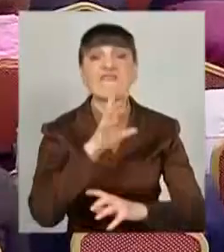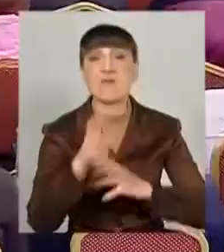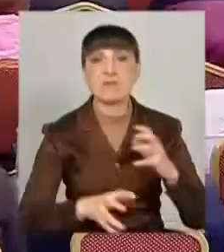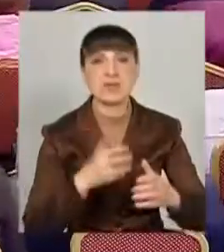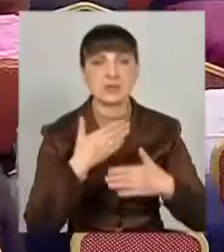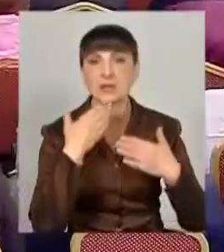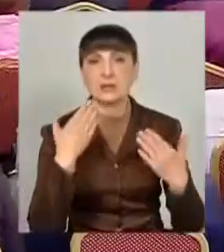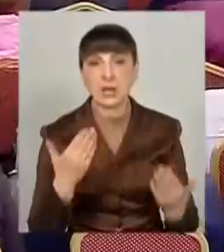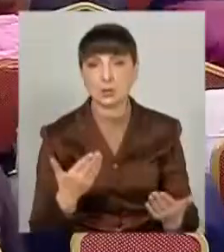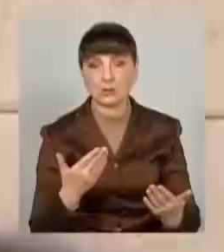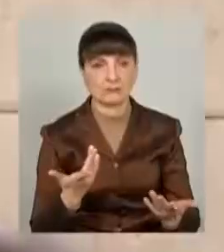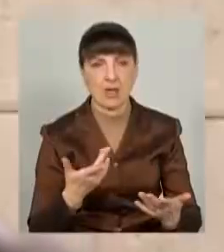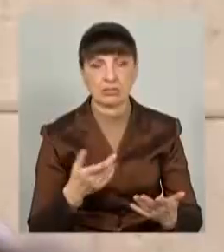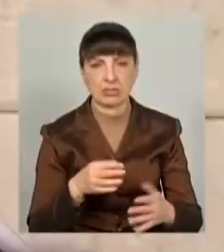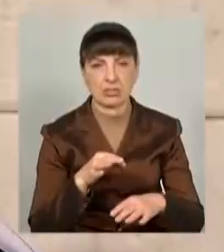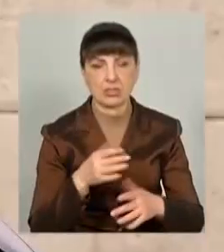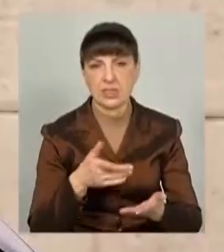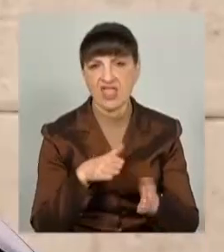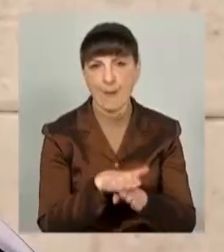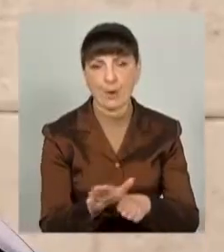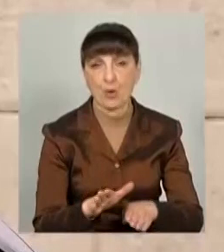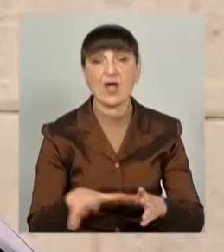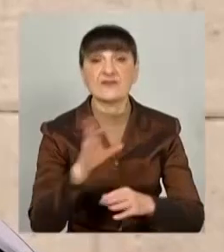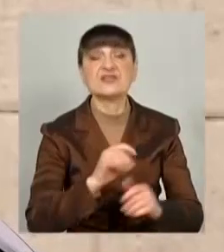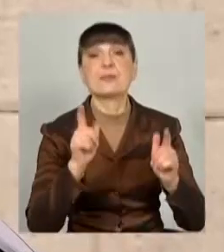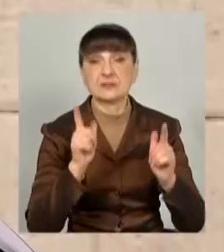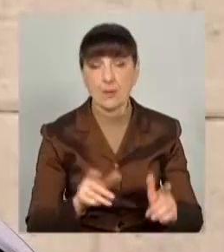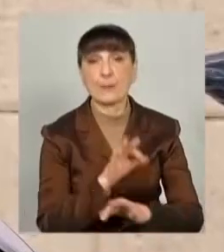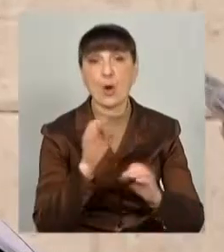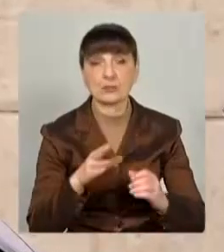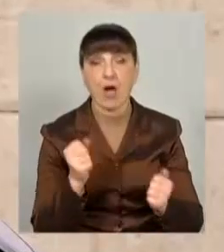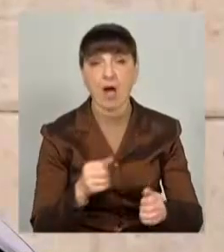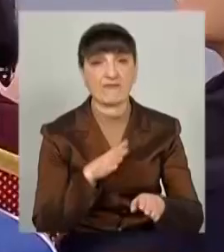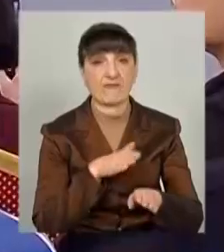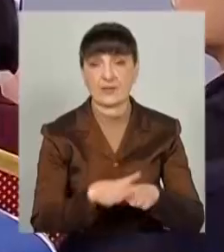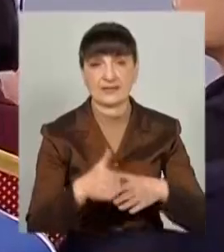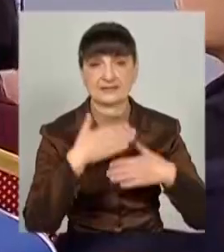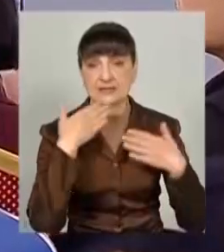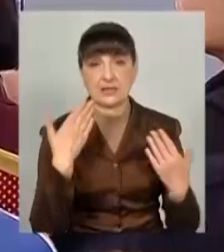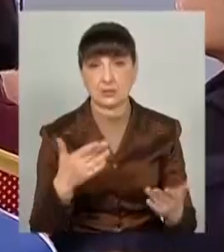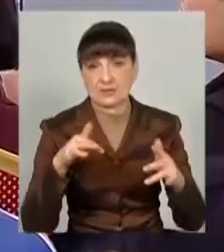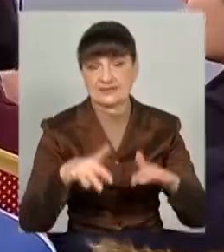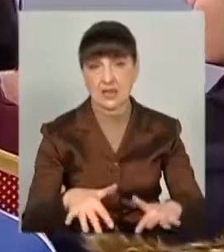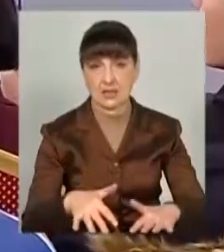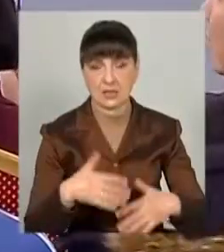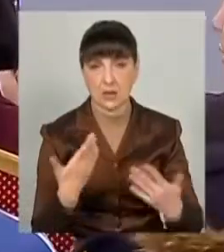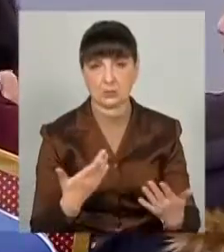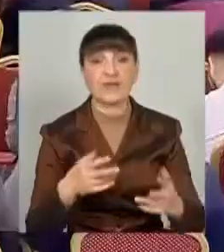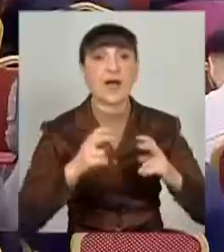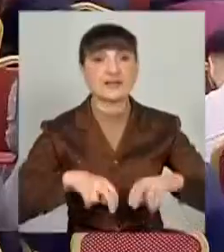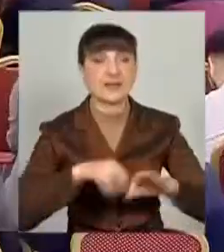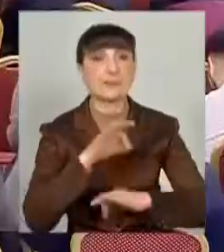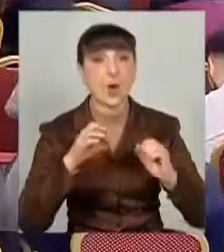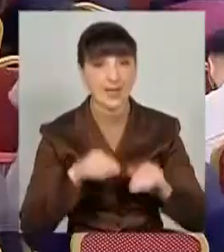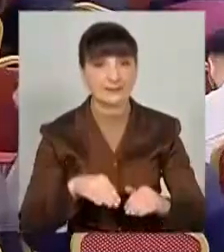не проходит вроде все признают проект а к делу не приступает рассмотреть